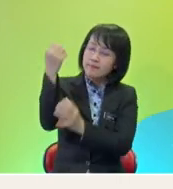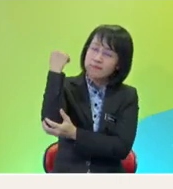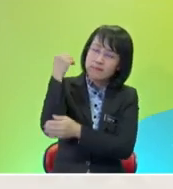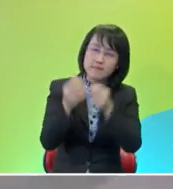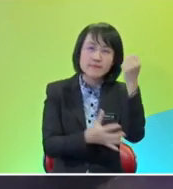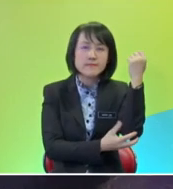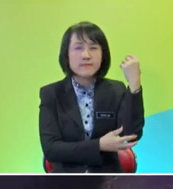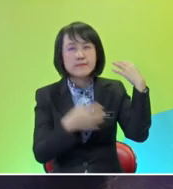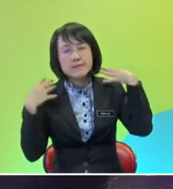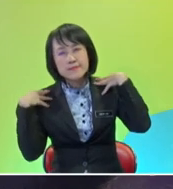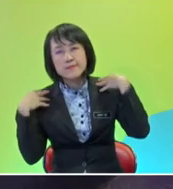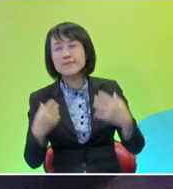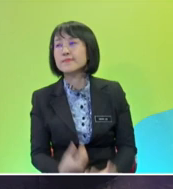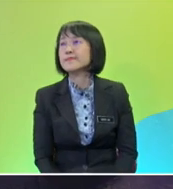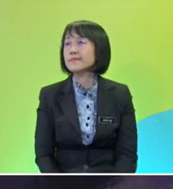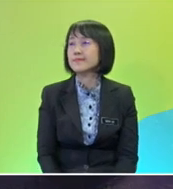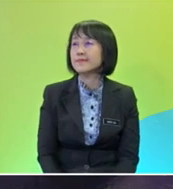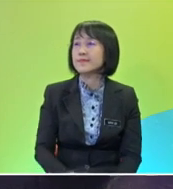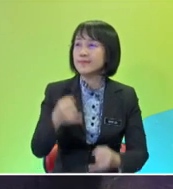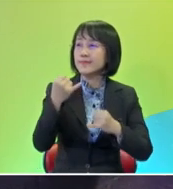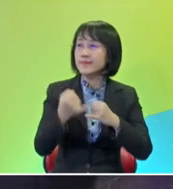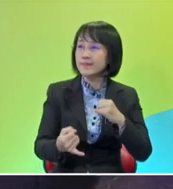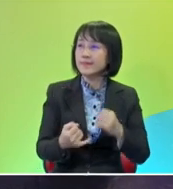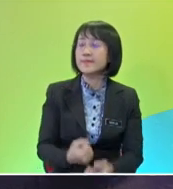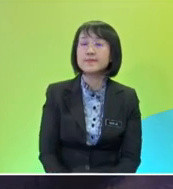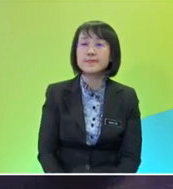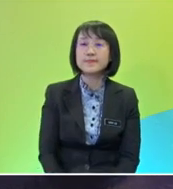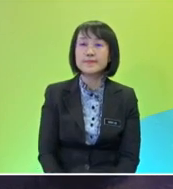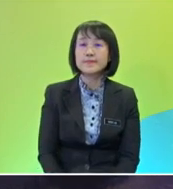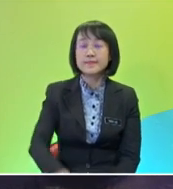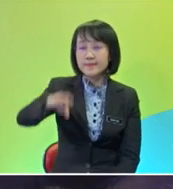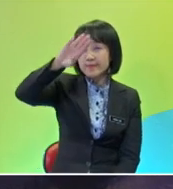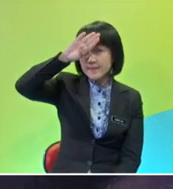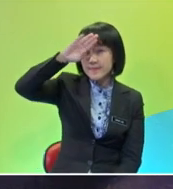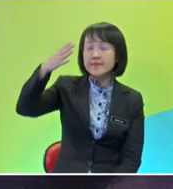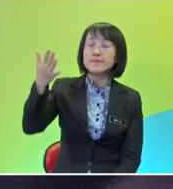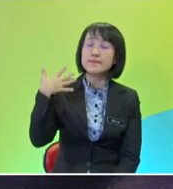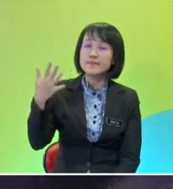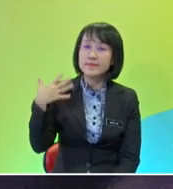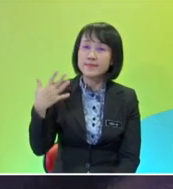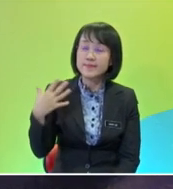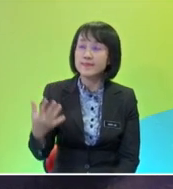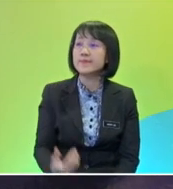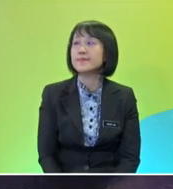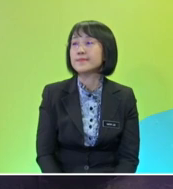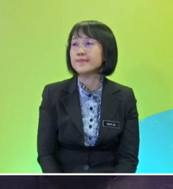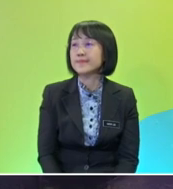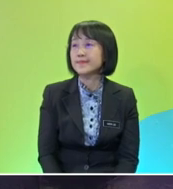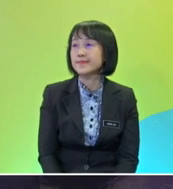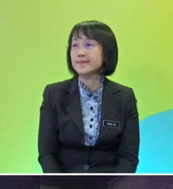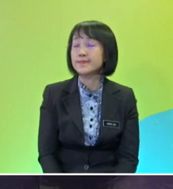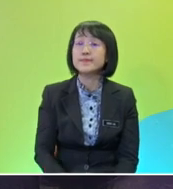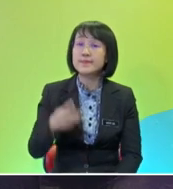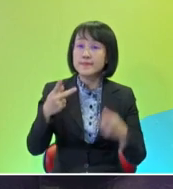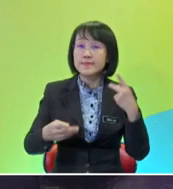bahu semua. Dan yang last sekali, yang terakhir sekali adalah demam panas. Jadi kalau